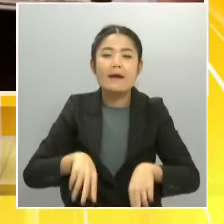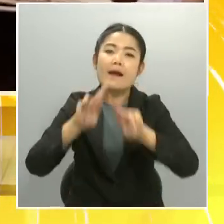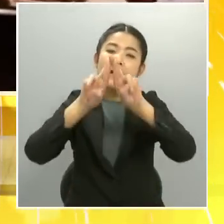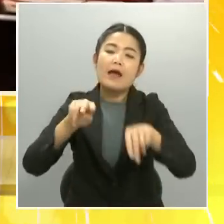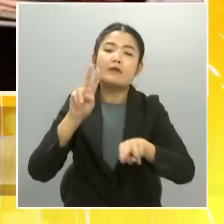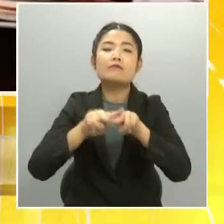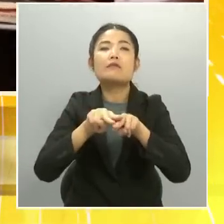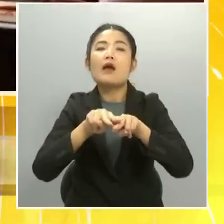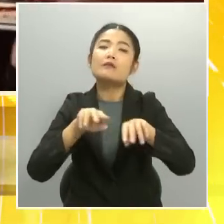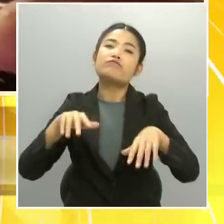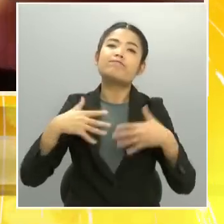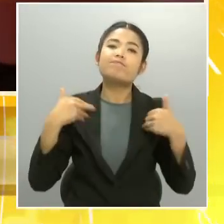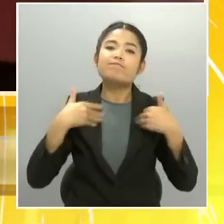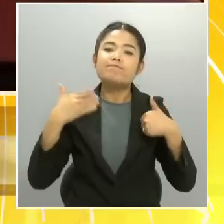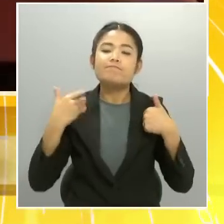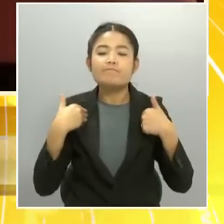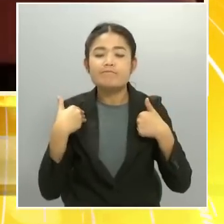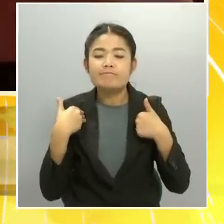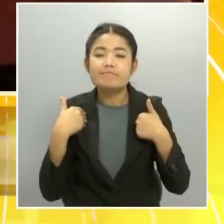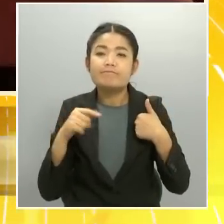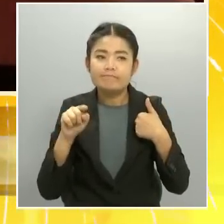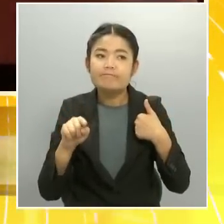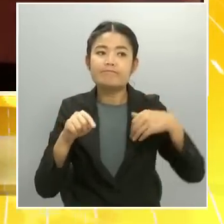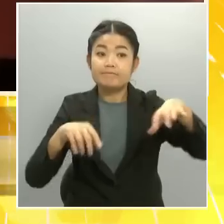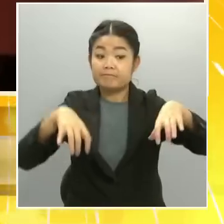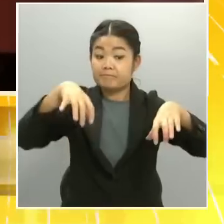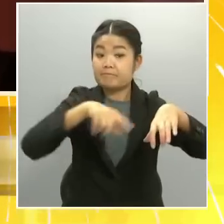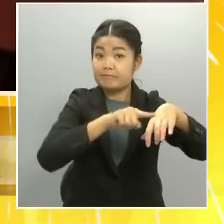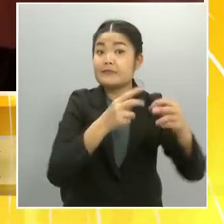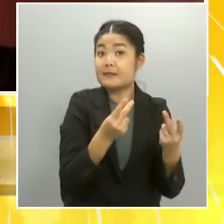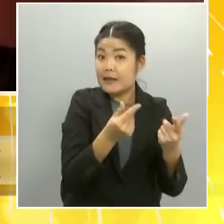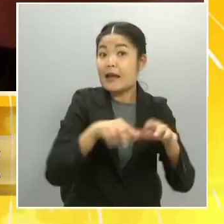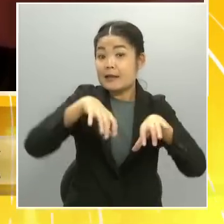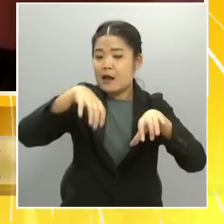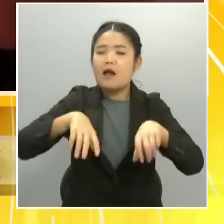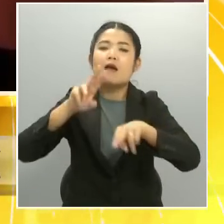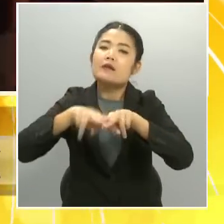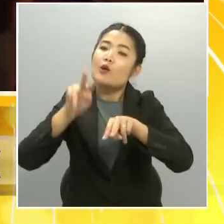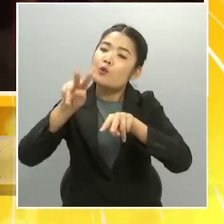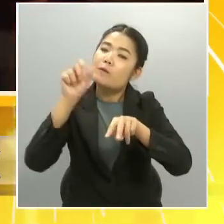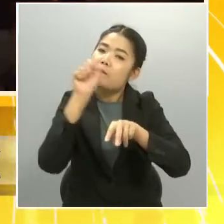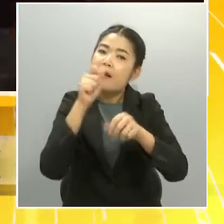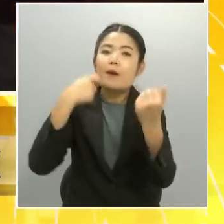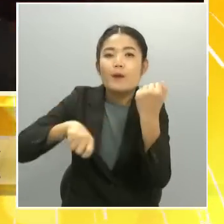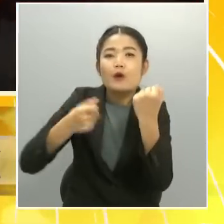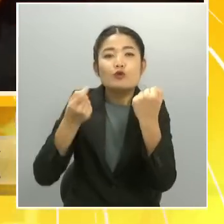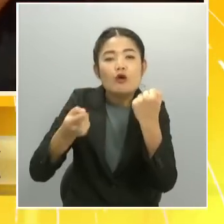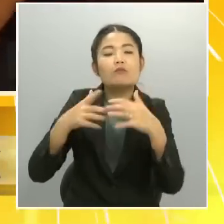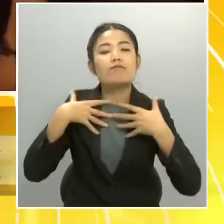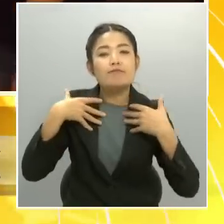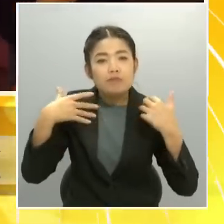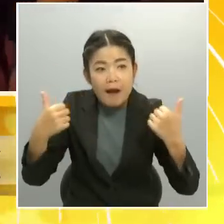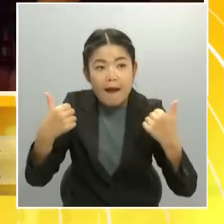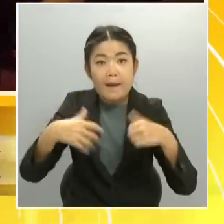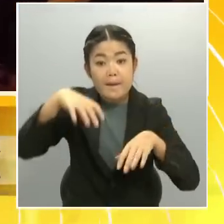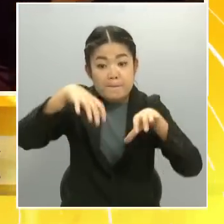ค่ะ นั่งชิลอ่ะนึกออกใช่ไหมเพราะฉะนั้นถามว่าที่ตั้งเดียวกันเป๊ะไหมไม่ใช่แต่ถ้